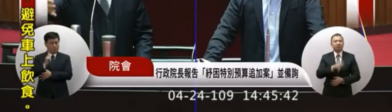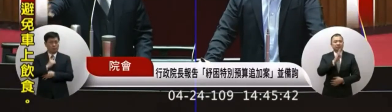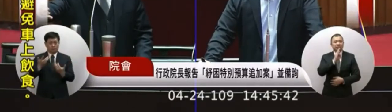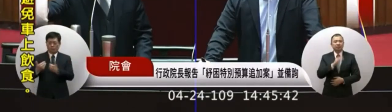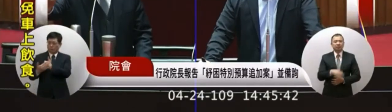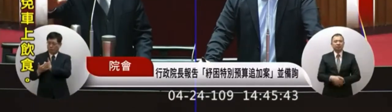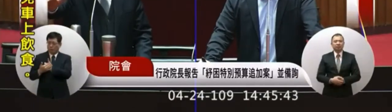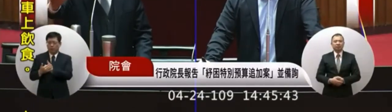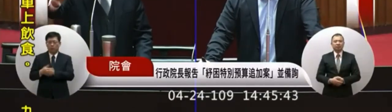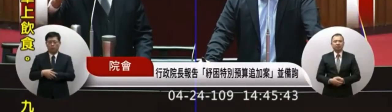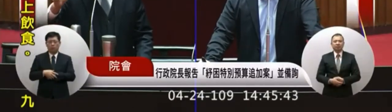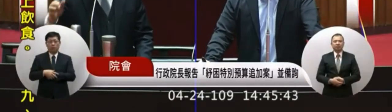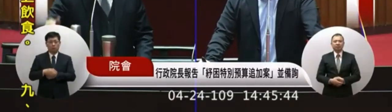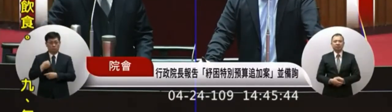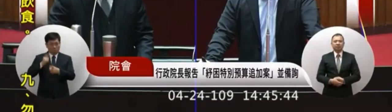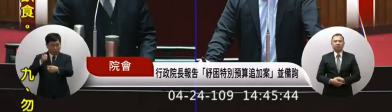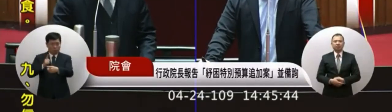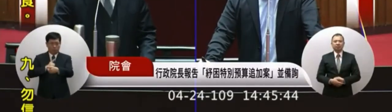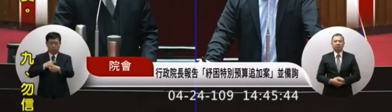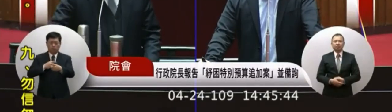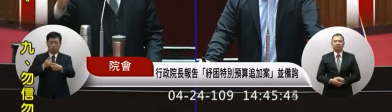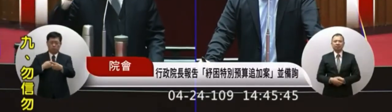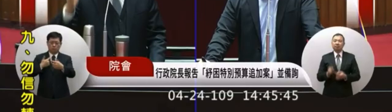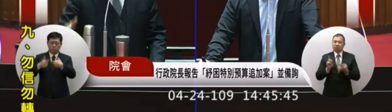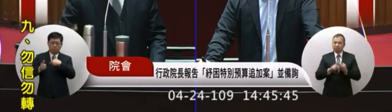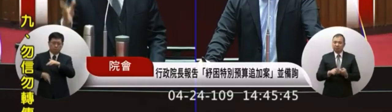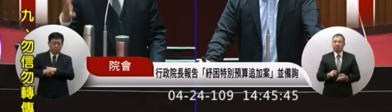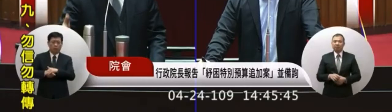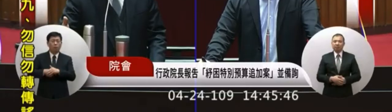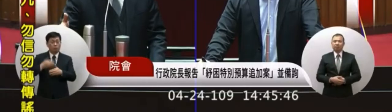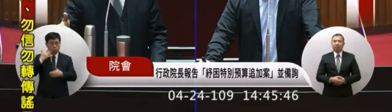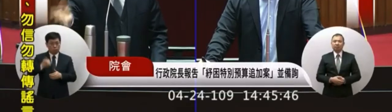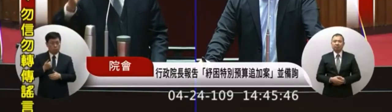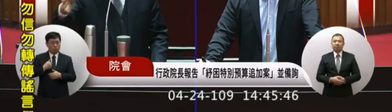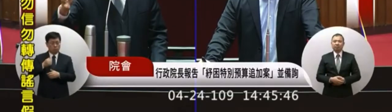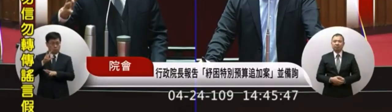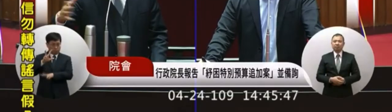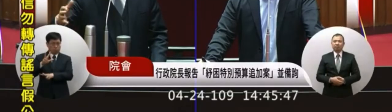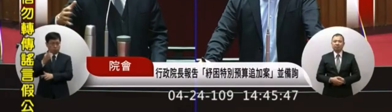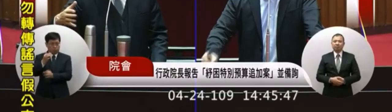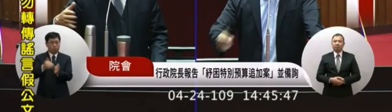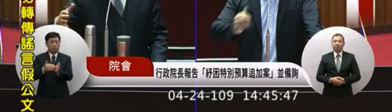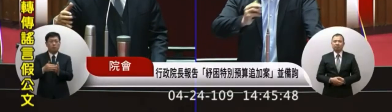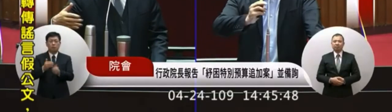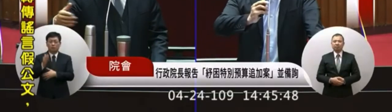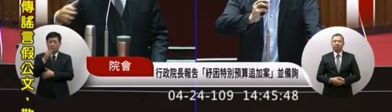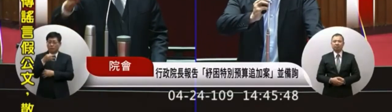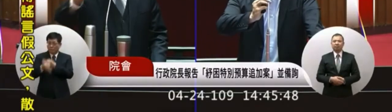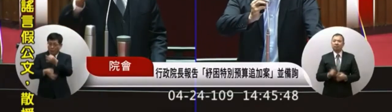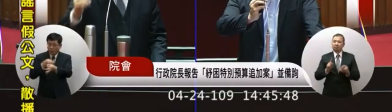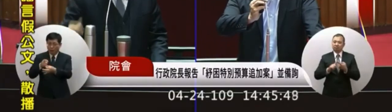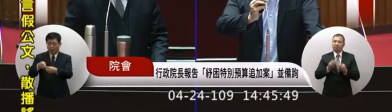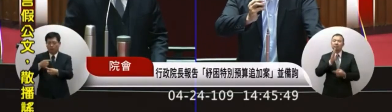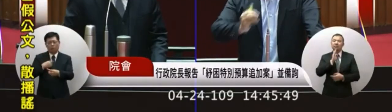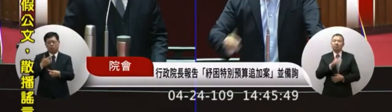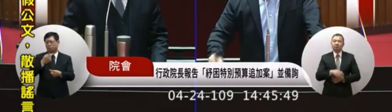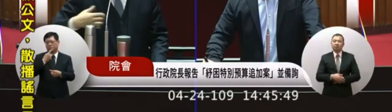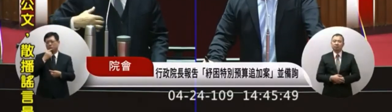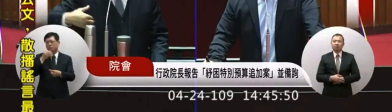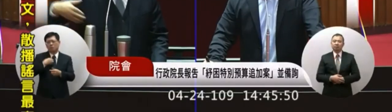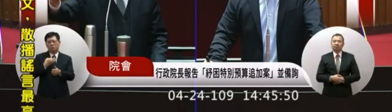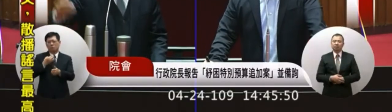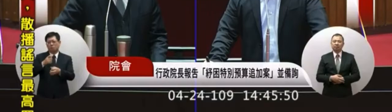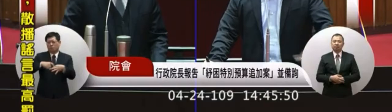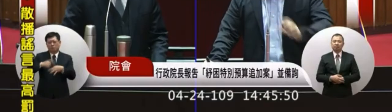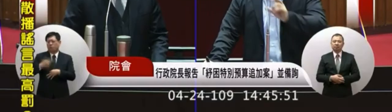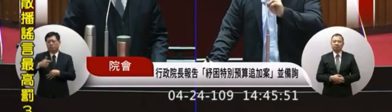啊，这独立做了无叫继续行， 对 啊，人若做了叫去讲。 政府拨钱吼， 是， 咱无咧赚利息个啦，